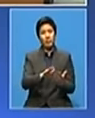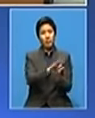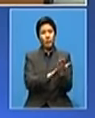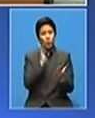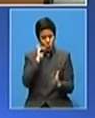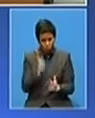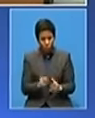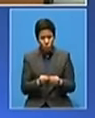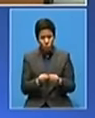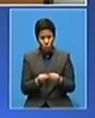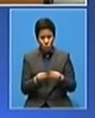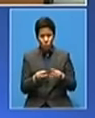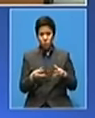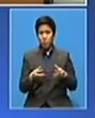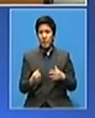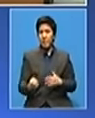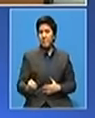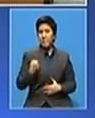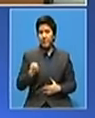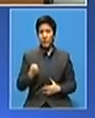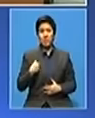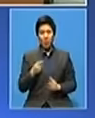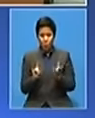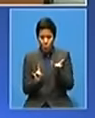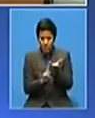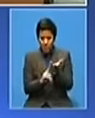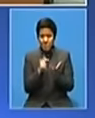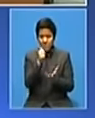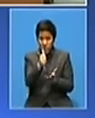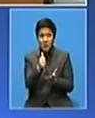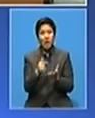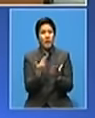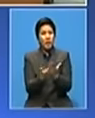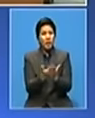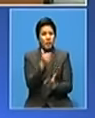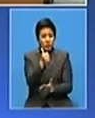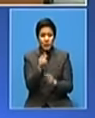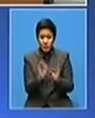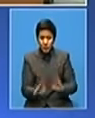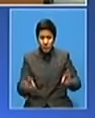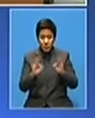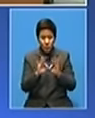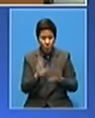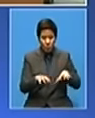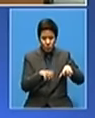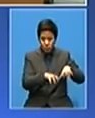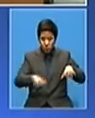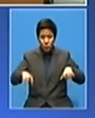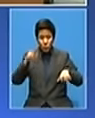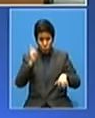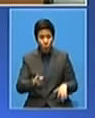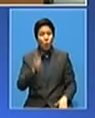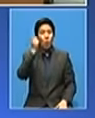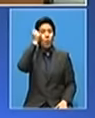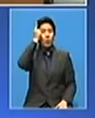อย่างยั่งยืนมีความเข้มแข็งมีราคาคุณภาพด้วยนะครับหน่วยงานที่เกี่ยวข้องก็ขอให้ทำความเข้าใจในเรื่องเหล่านี้ด้วยมันไม่ใช่เรื่